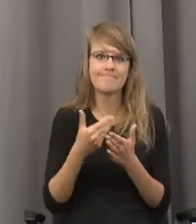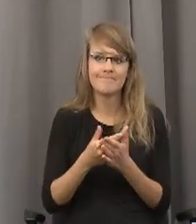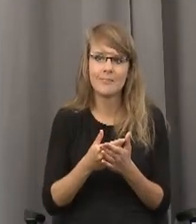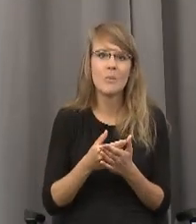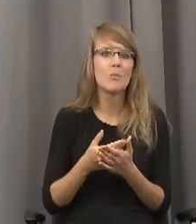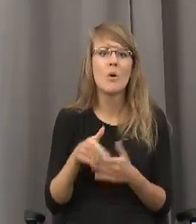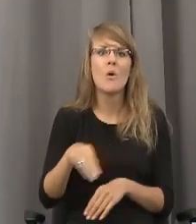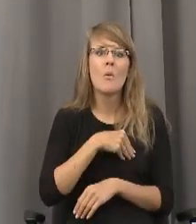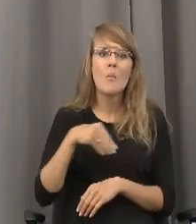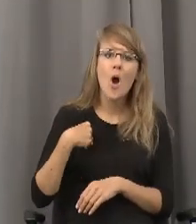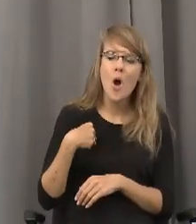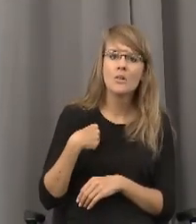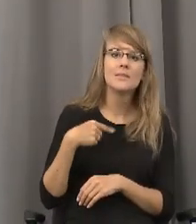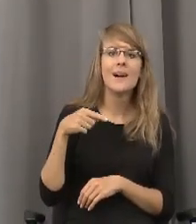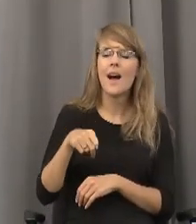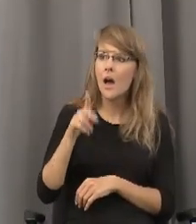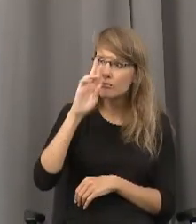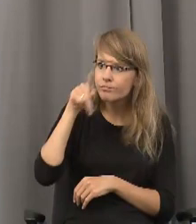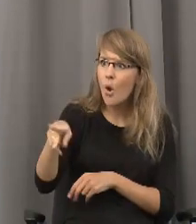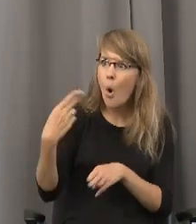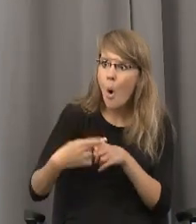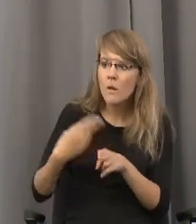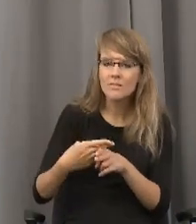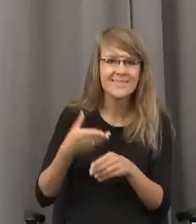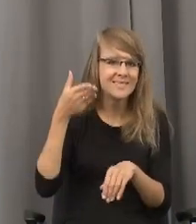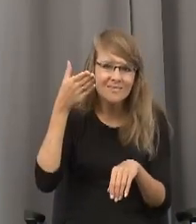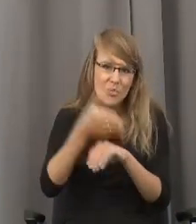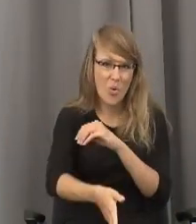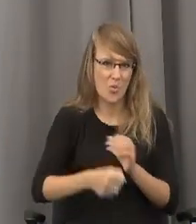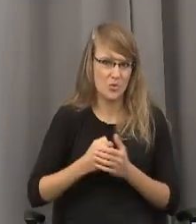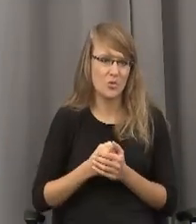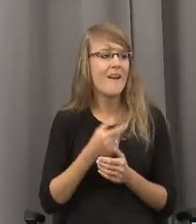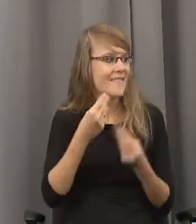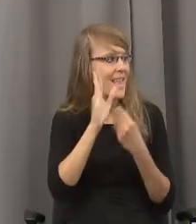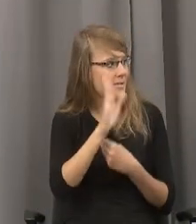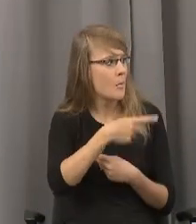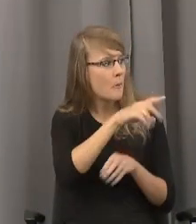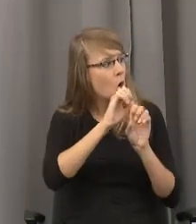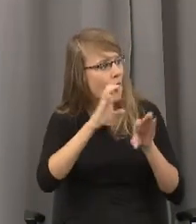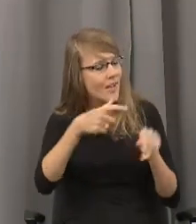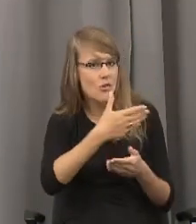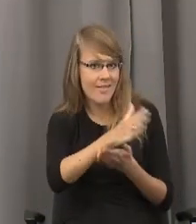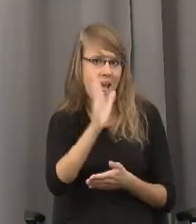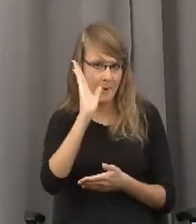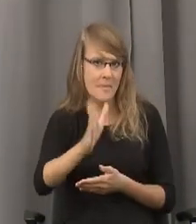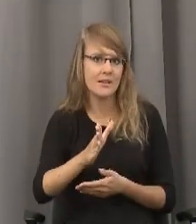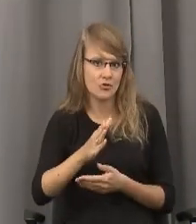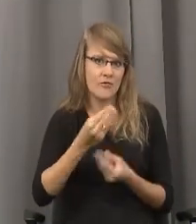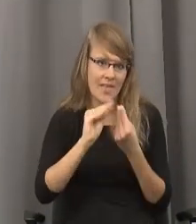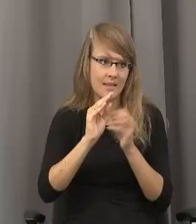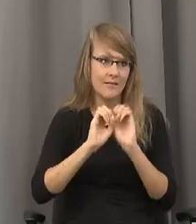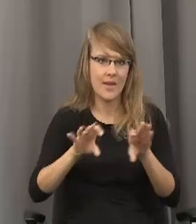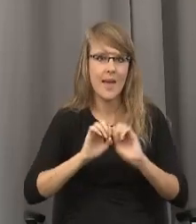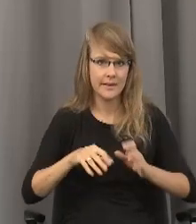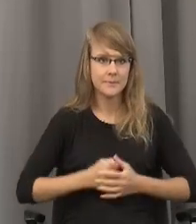chorobę rozpoznaje się naszym zdaniem zbyt późno. Więcej o tym pan profesor Parnowski w dalszej części.